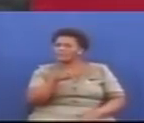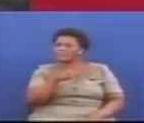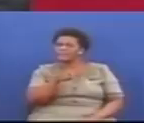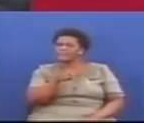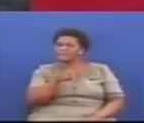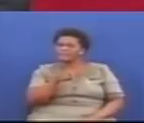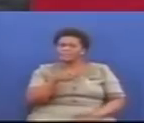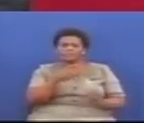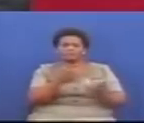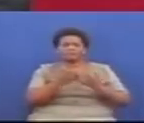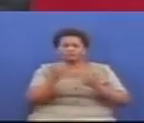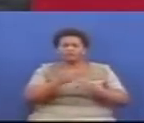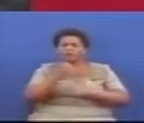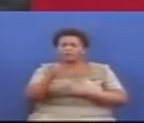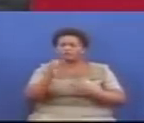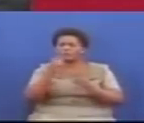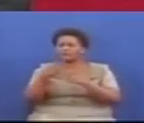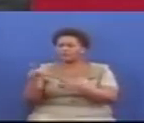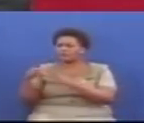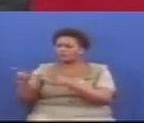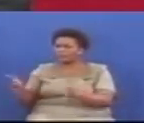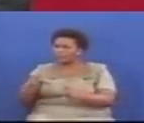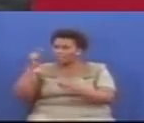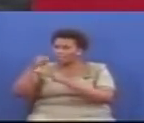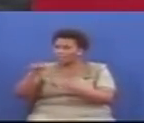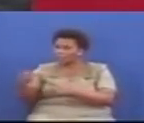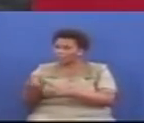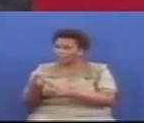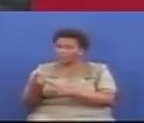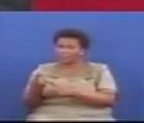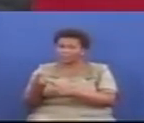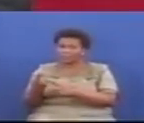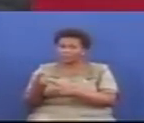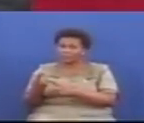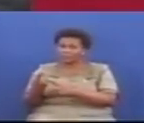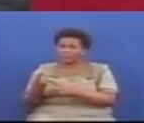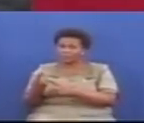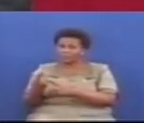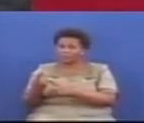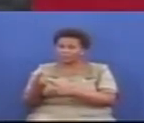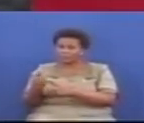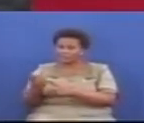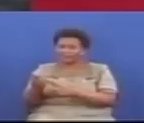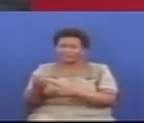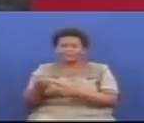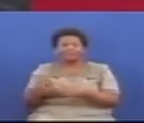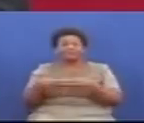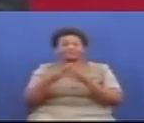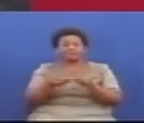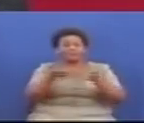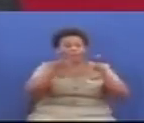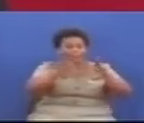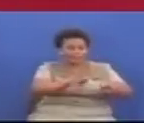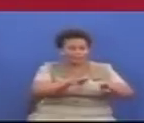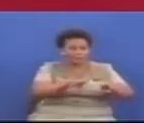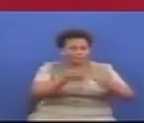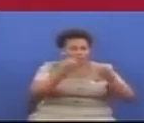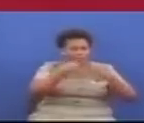mbalimbali zinaendelea kufanyika ili hatimaye adhabu isipatiane kati ya waendesha bodaboda na wale wa magari makubwa.